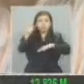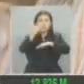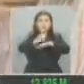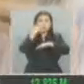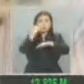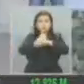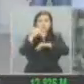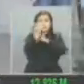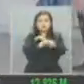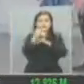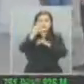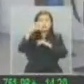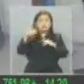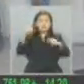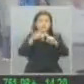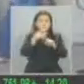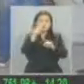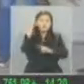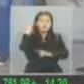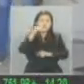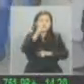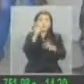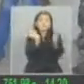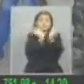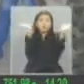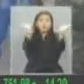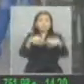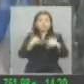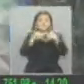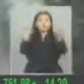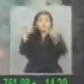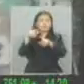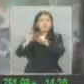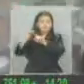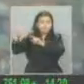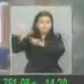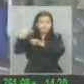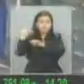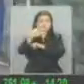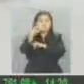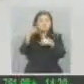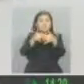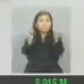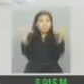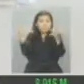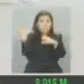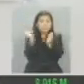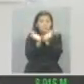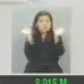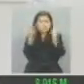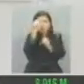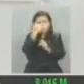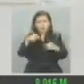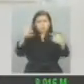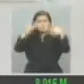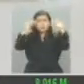เมื่อเดือนกุมภาพันธ์ที่ผ่านมาให้ปล่อยนักโทษทั้งหมดเป็นอิสระโดยชาวเมืองเบงกาซีเชื่อว่ากัตตาฟีต้องการให้นักโทษเหล่